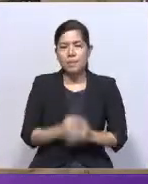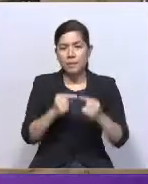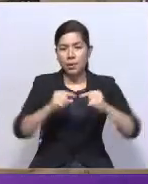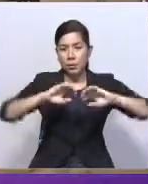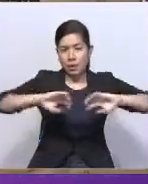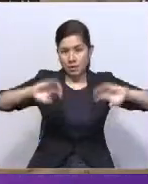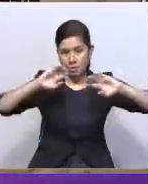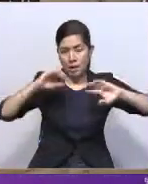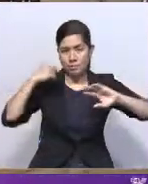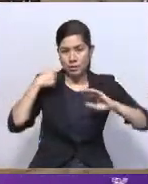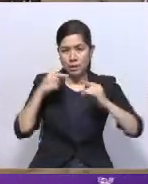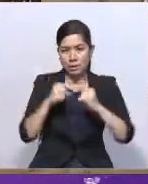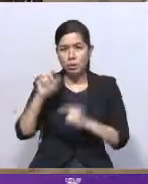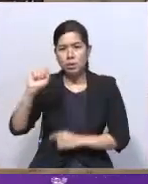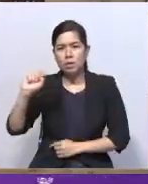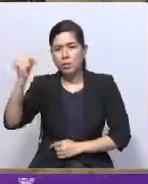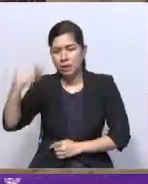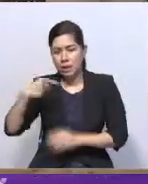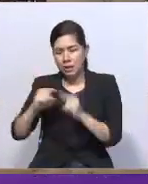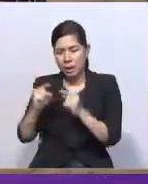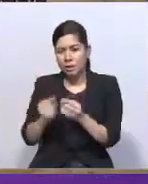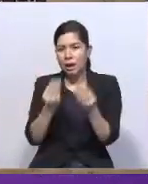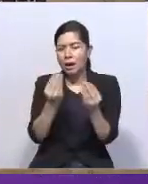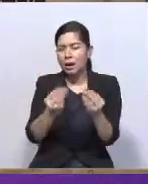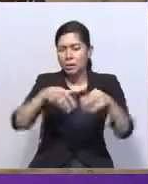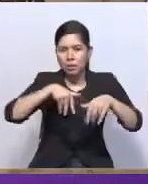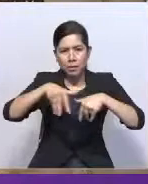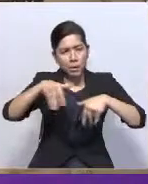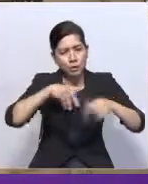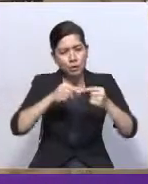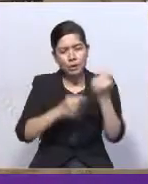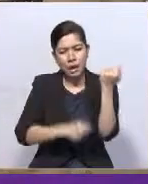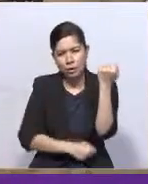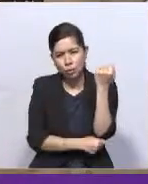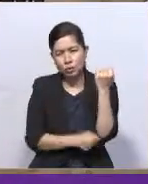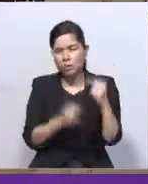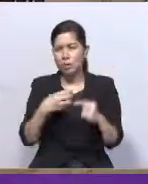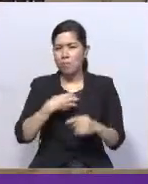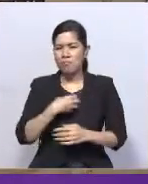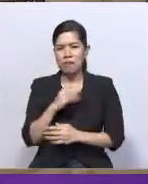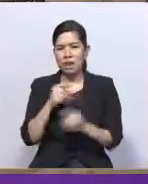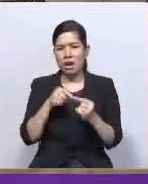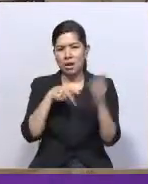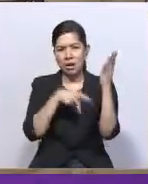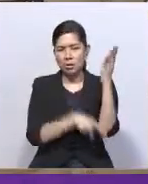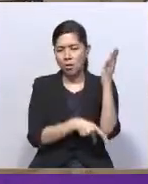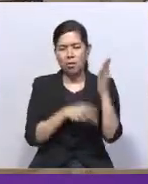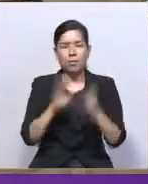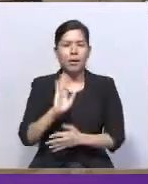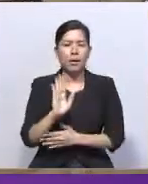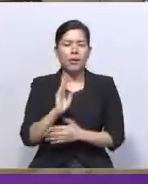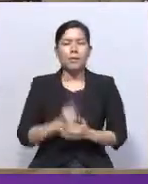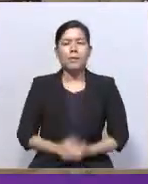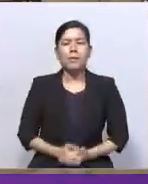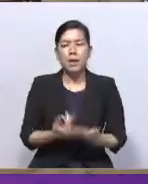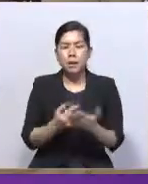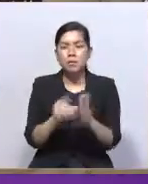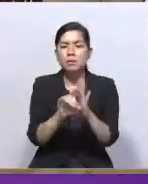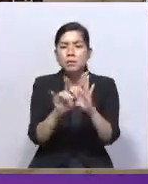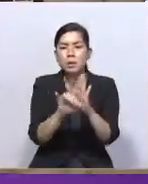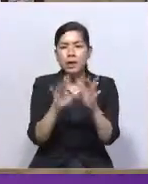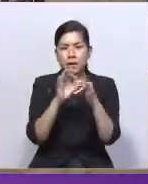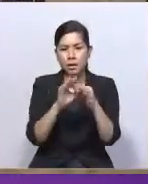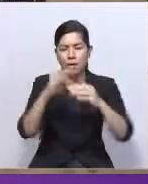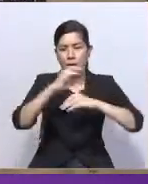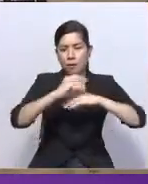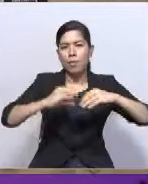มีสวัสดิการลงไปช่วยเหลือพี่น้องประชาชนผู้ยากไร้นะครับอันนี้ก็ฝากไปนะครับสุดท้ายจริงๆเลยก็คือเรื่องของไทยนิย